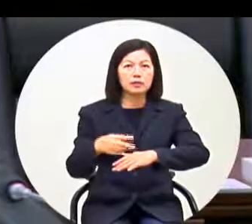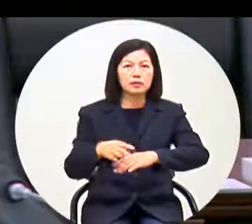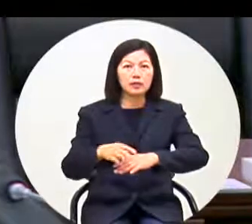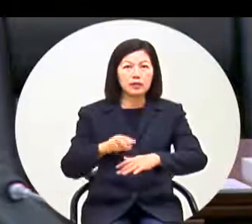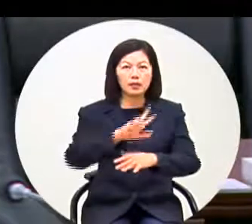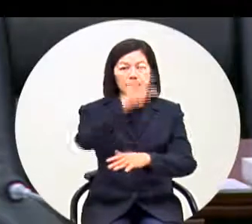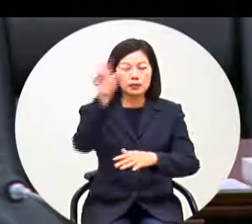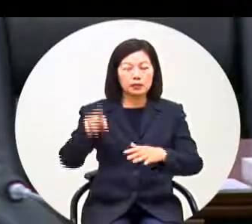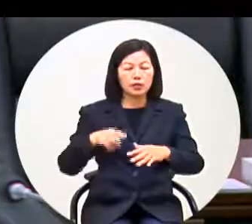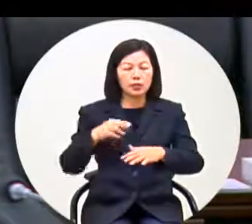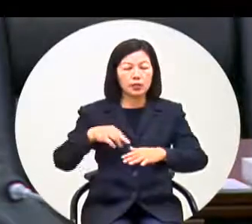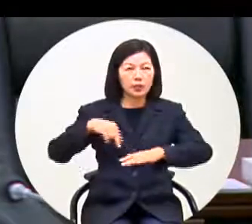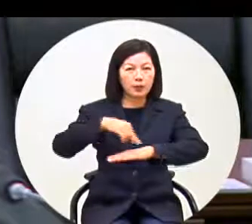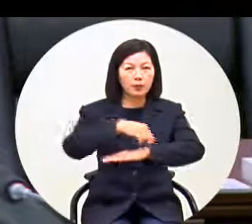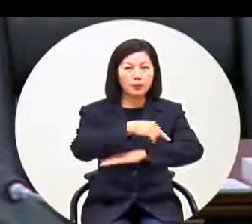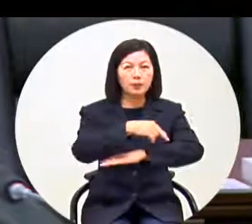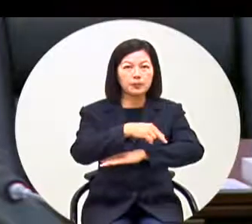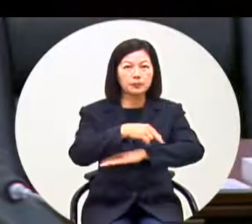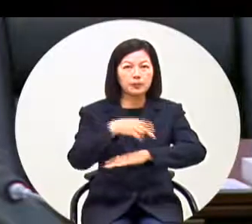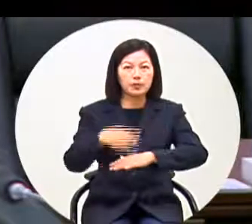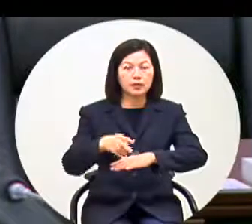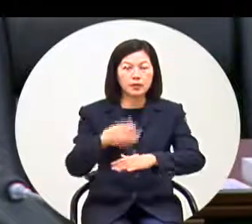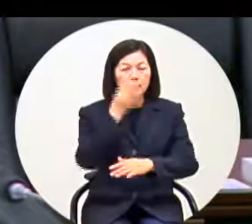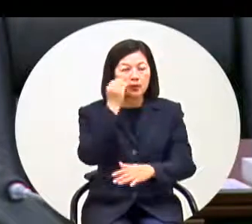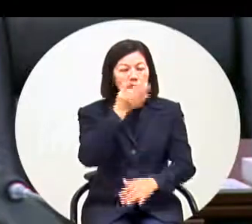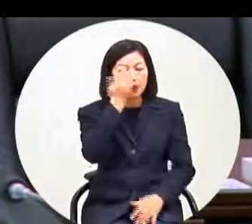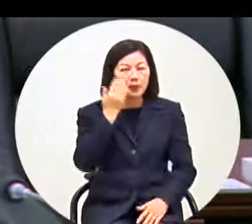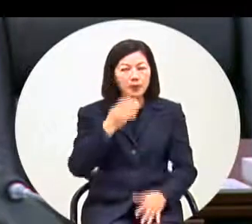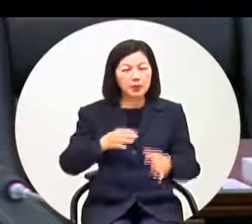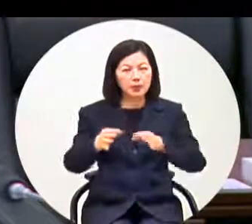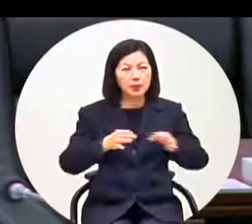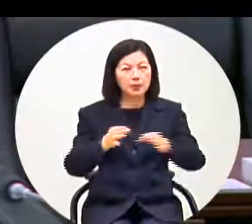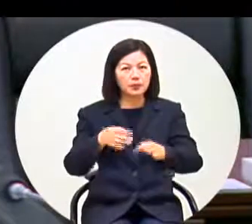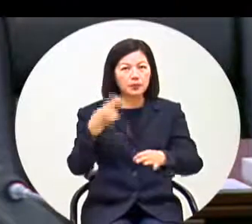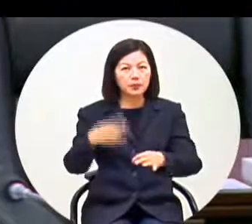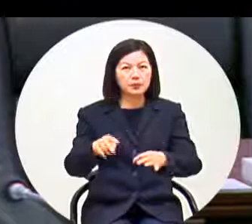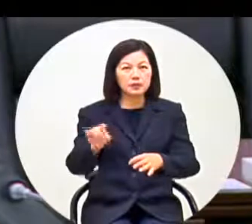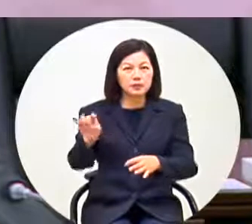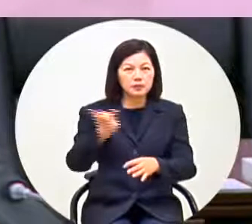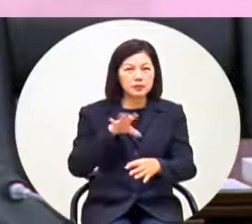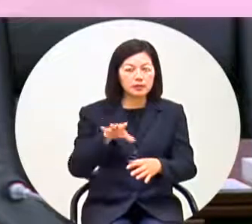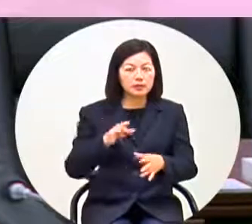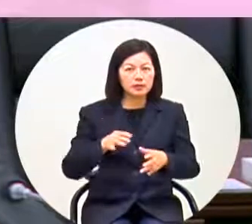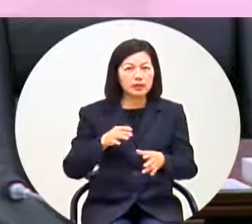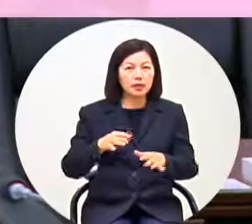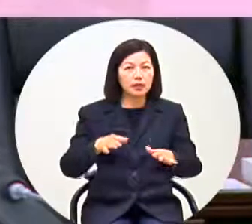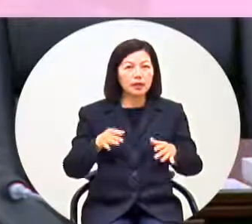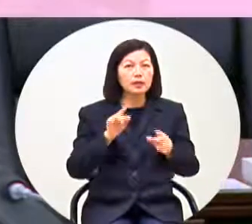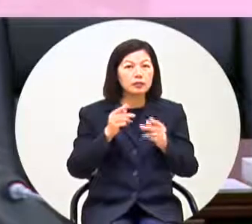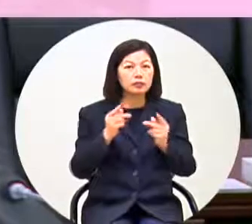观光、人文、商业，而且又能透过捷运还有轻轨旅游。